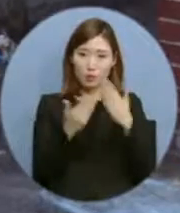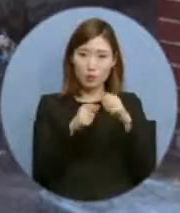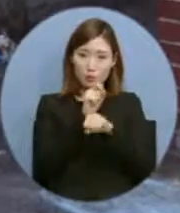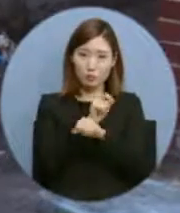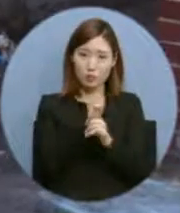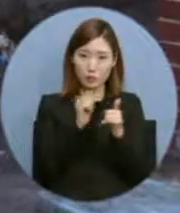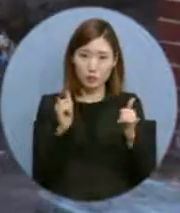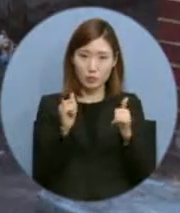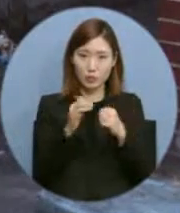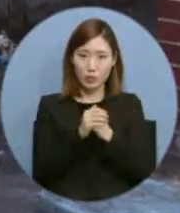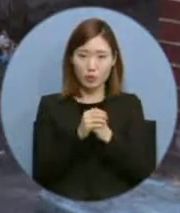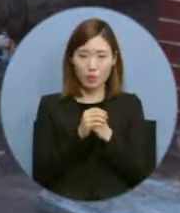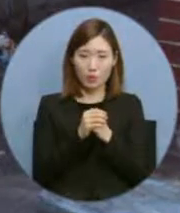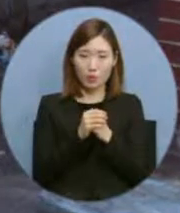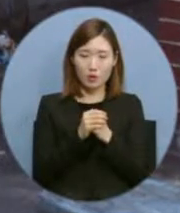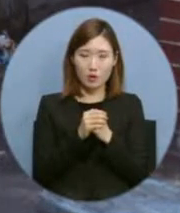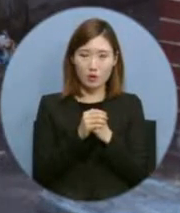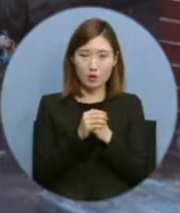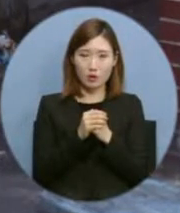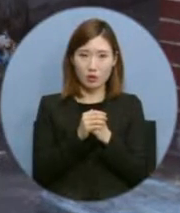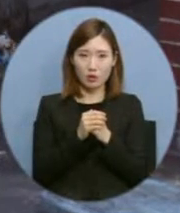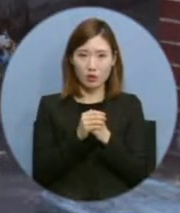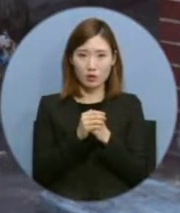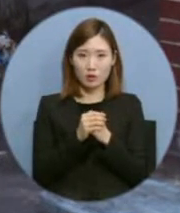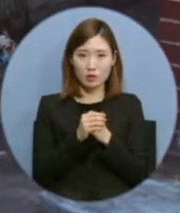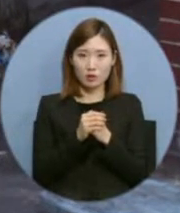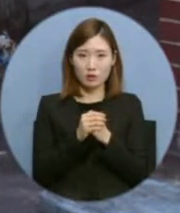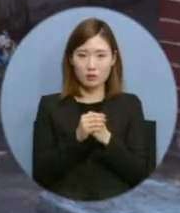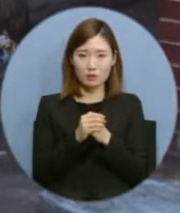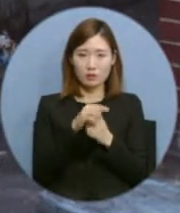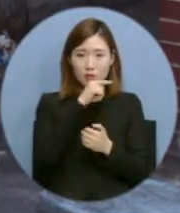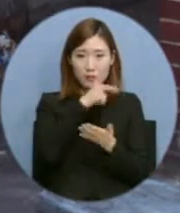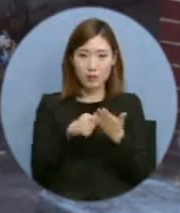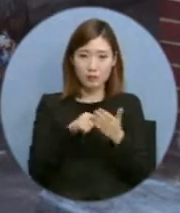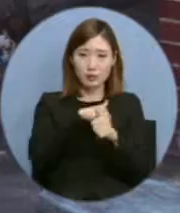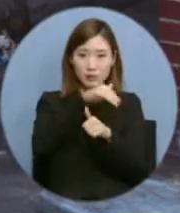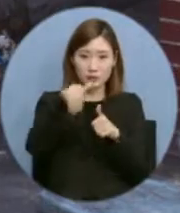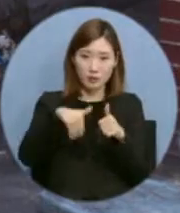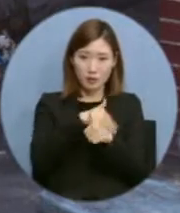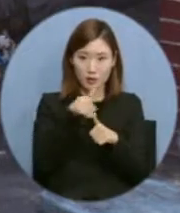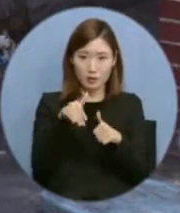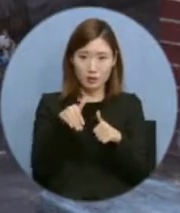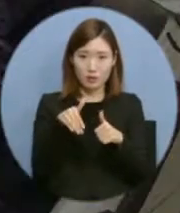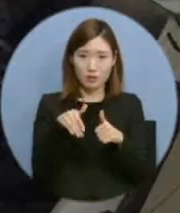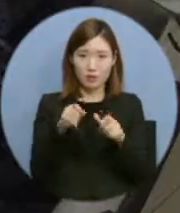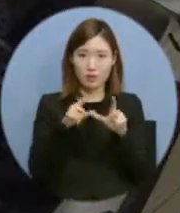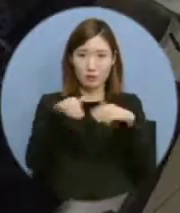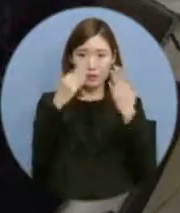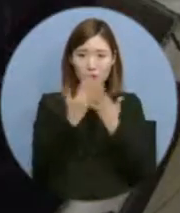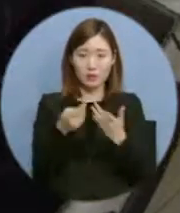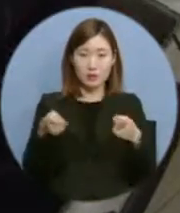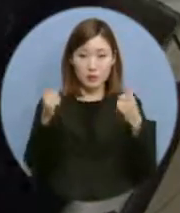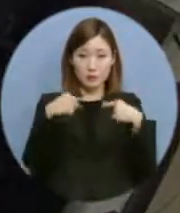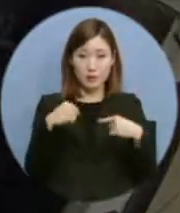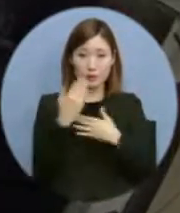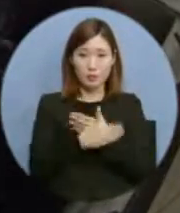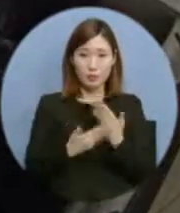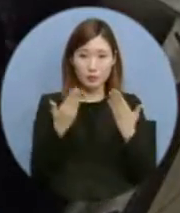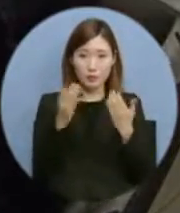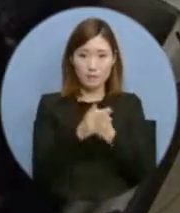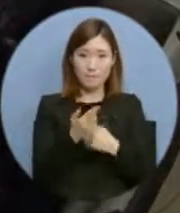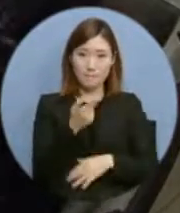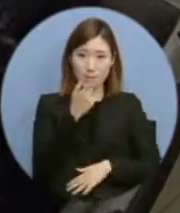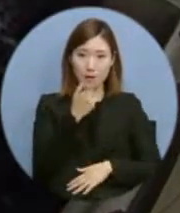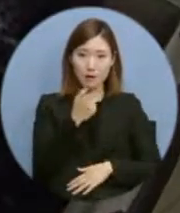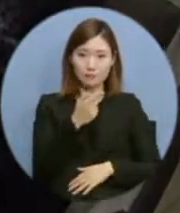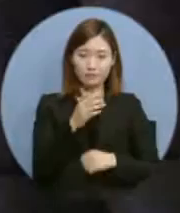출두해 지장이 없는 범위 내에 있어 전 직원이 다 나와서 봉사활동을 실시했습니다 텀 b 어떤 연탄